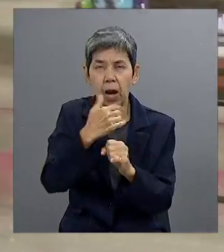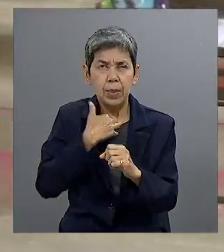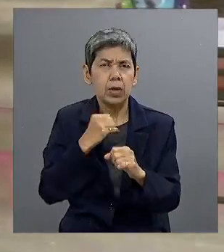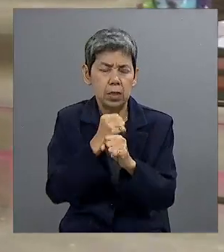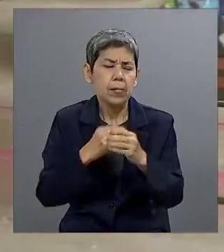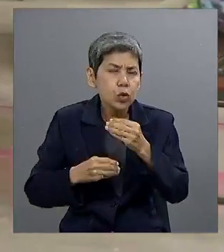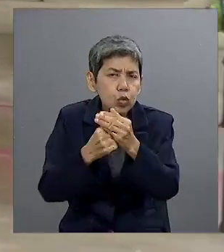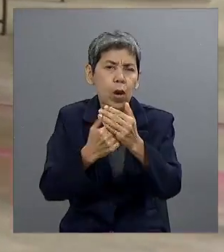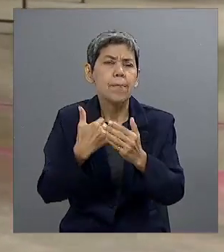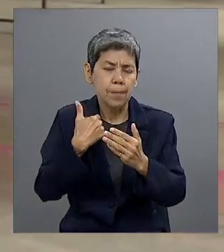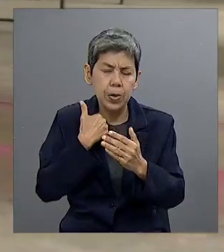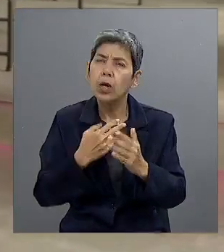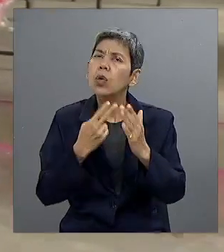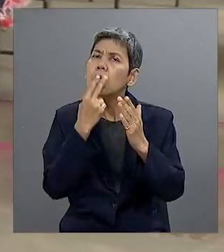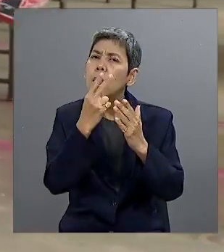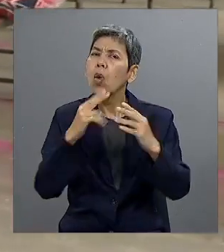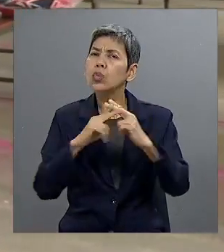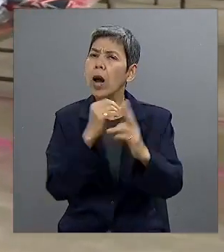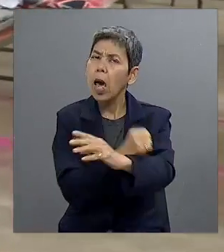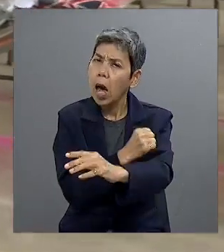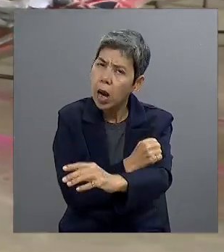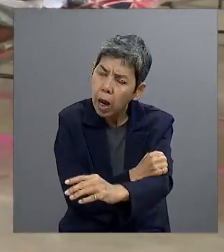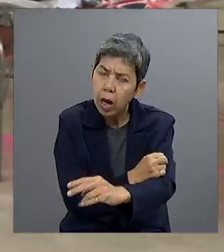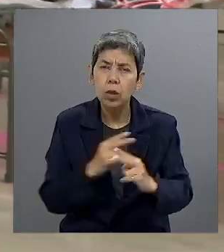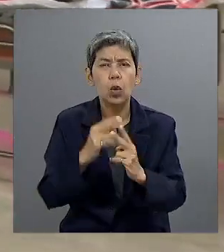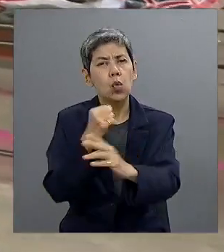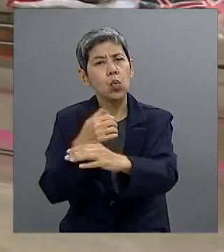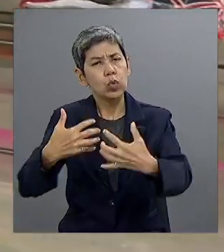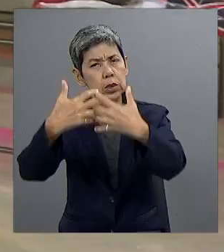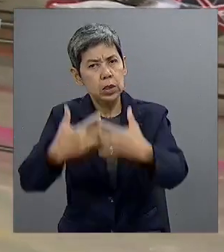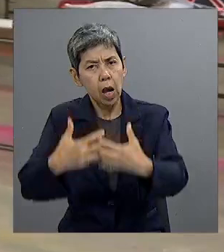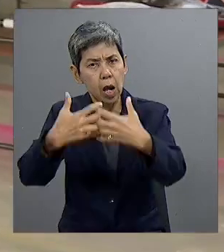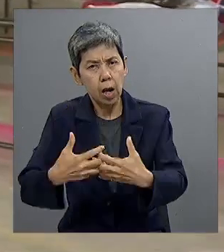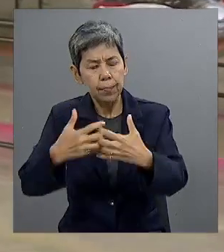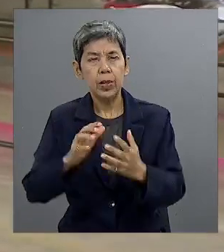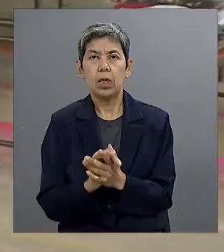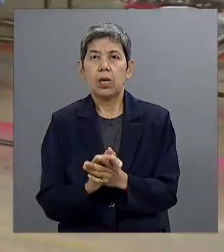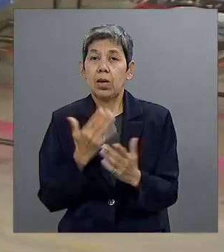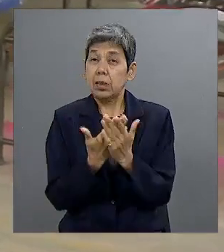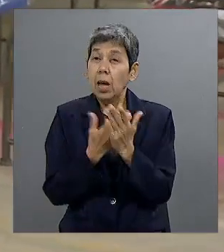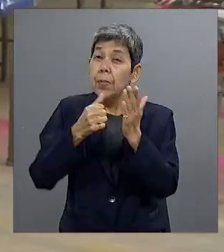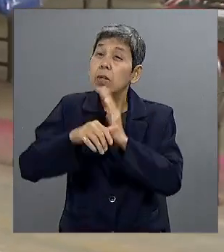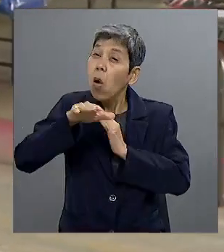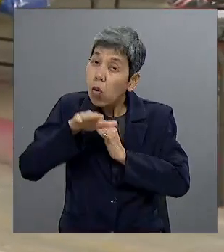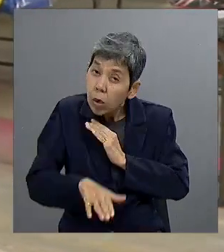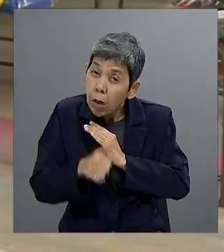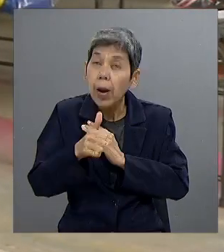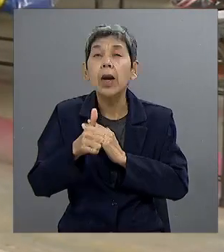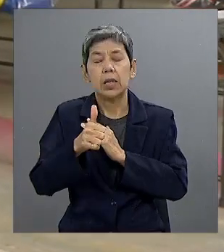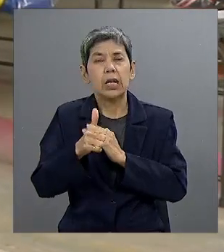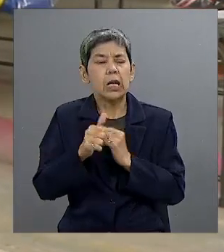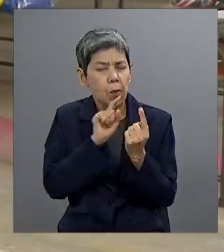เสริมด้วยอย่างทางกระทรวงแรงงานกระทรวงอุตสาหกรรมนะคะหรือแม้แต่การลดหย่อนภาษีการสื่อสารเชิงรุกนะคะ